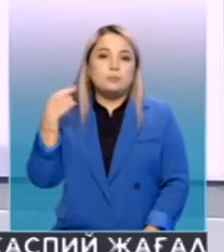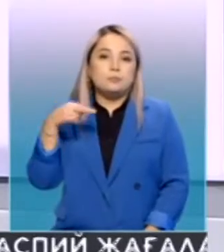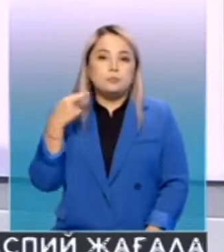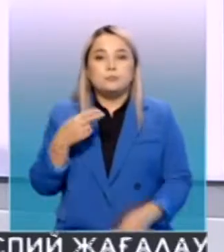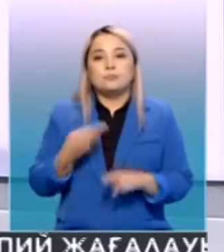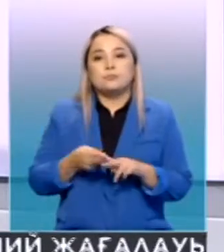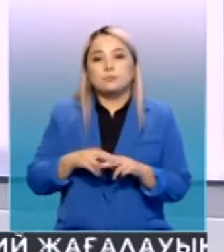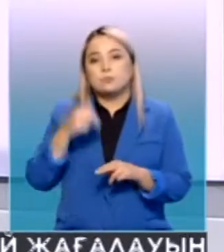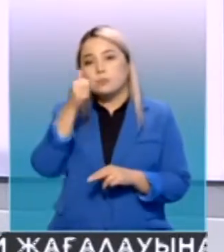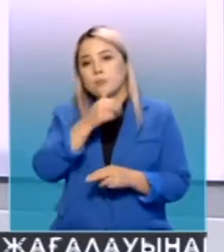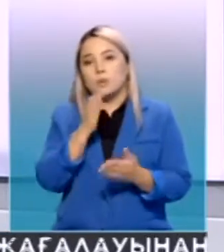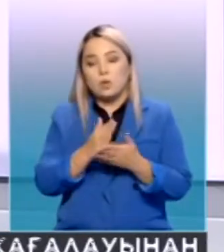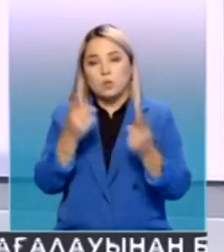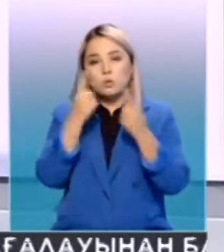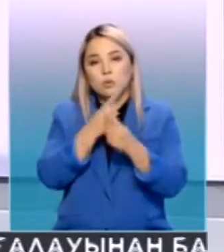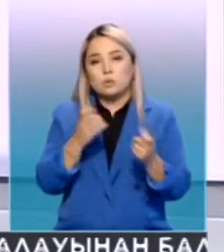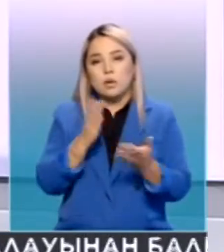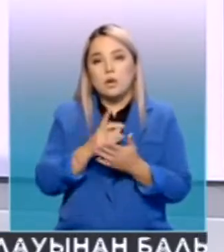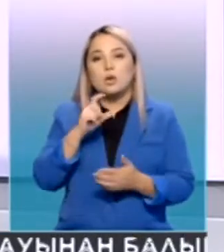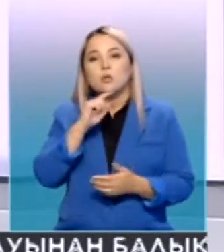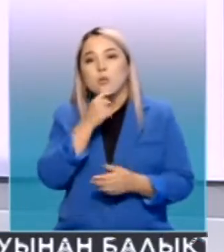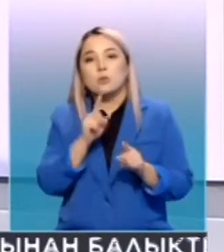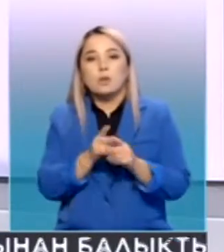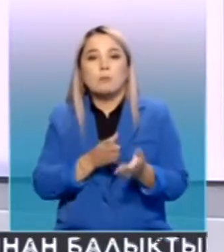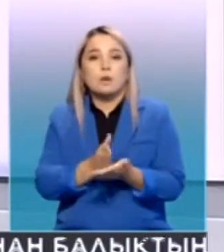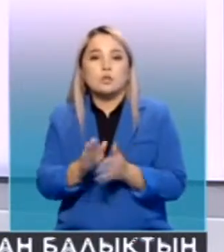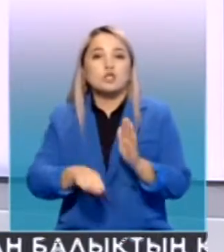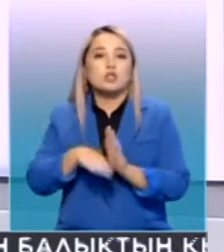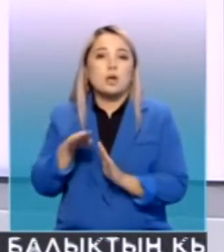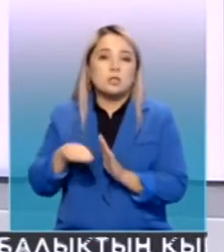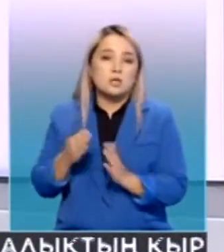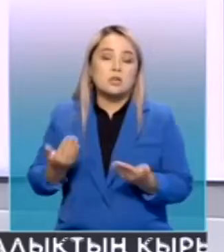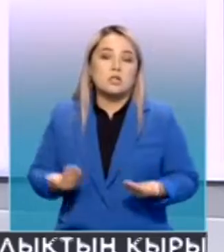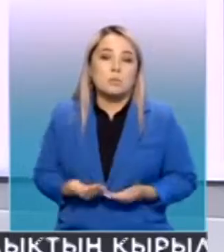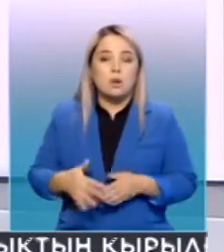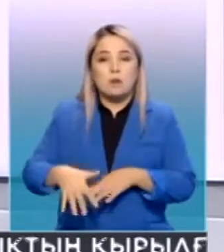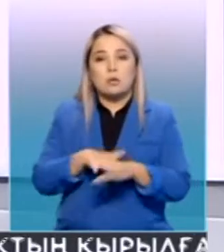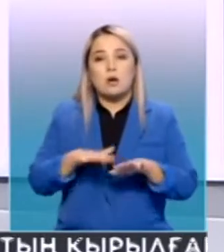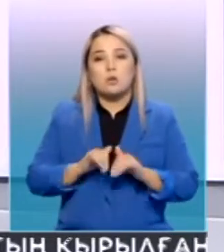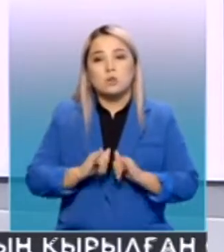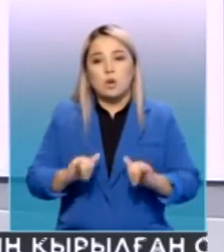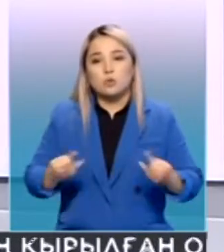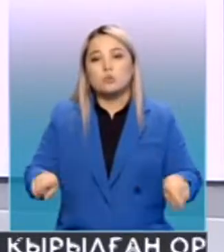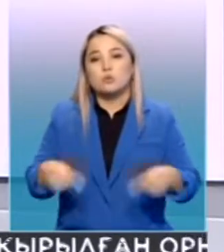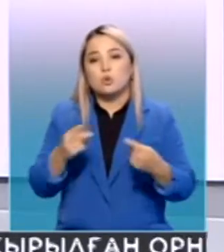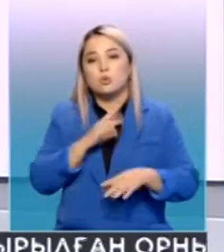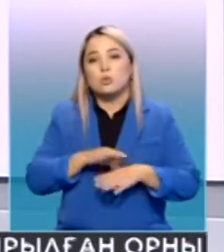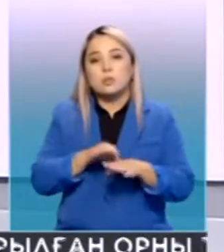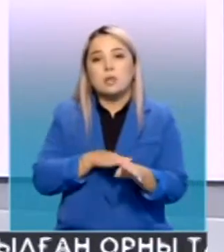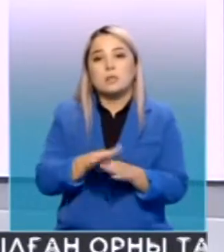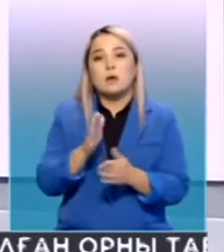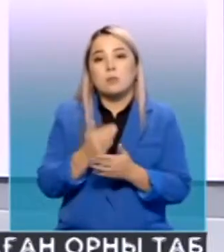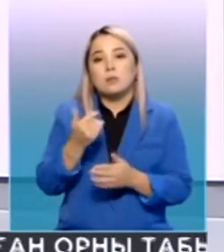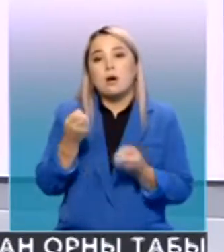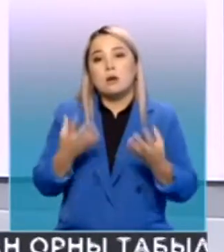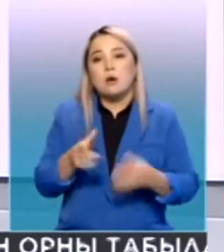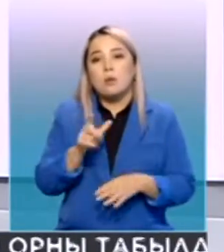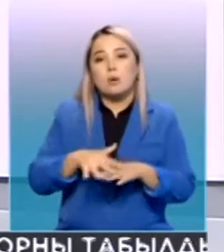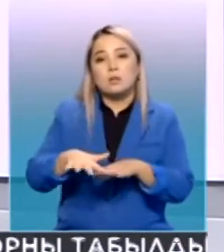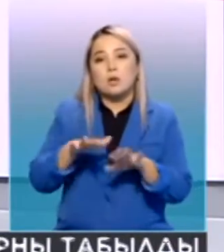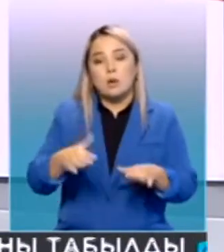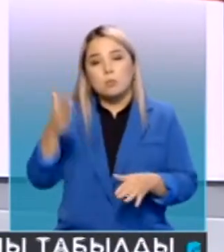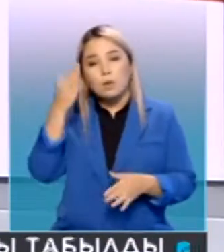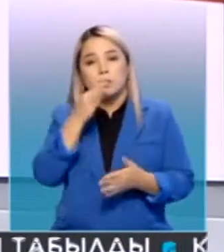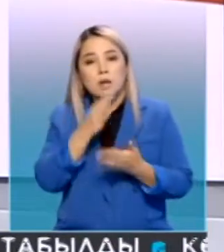Президенттің биылғы жолдауы экономикалық ахуалды жақсартуға бағытталған. Демографияның жақсаруына да оң ықпал етері сөзсіз. Қарапайым қазақстандықтардың